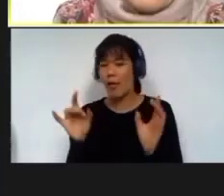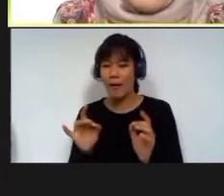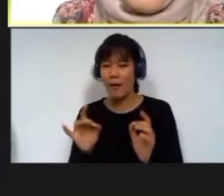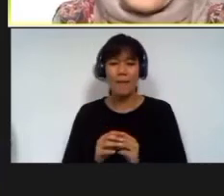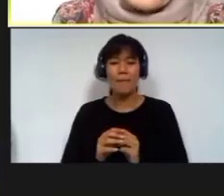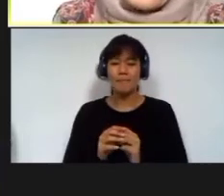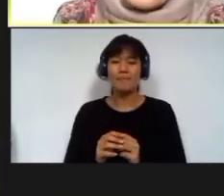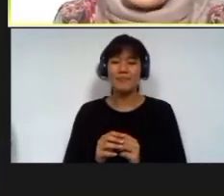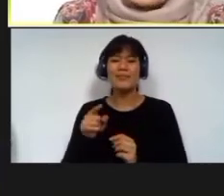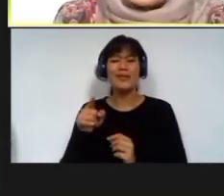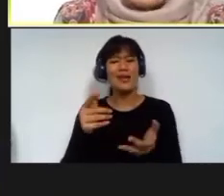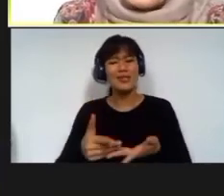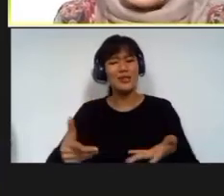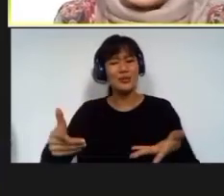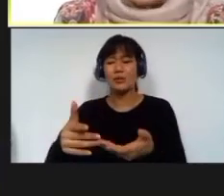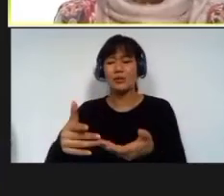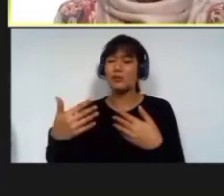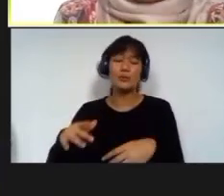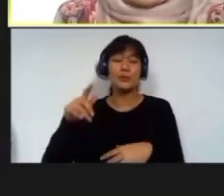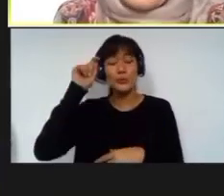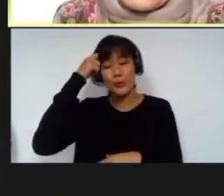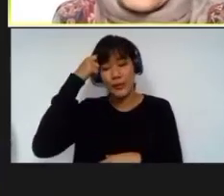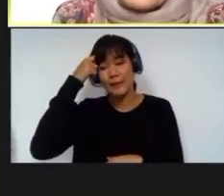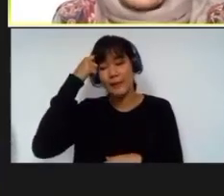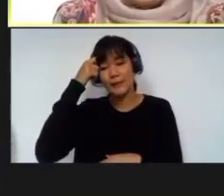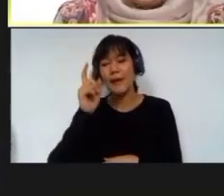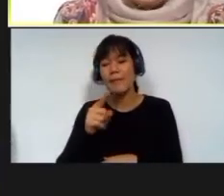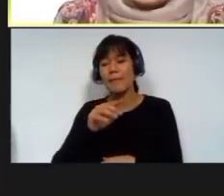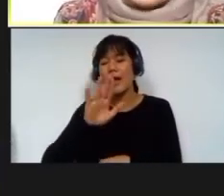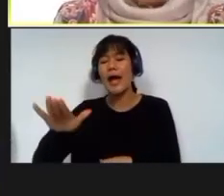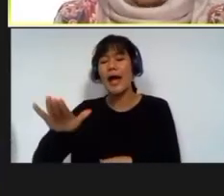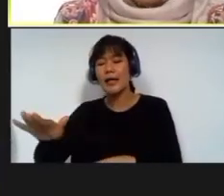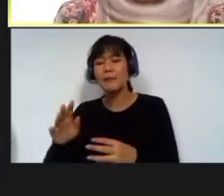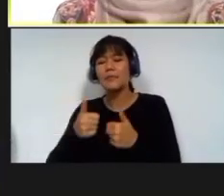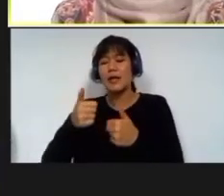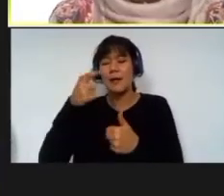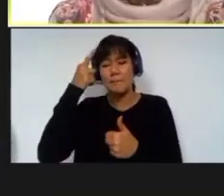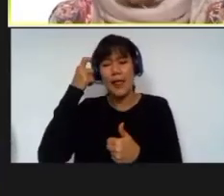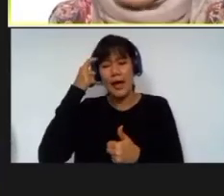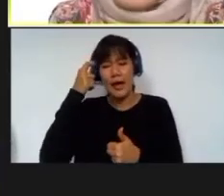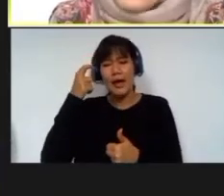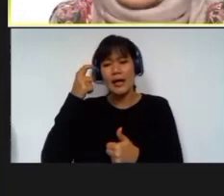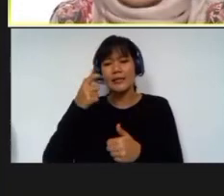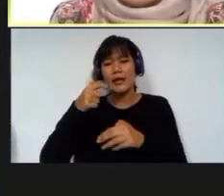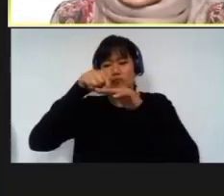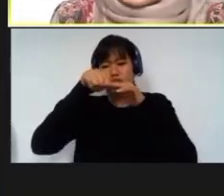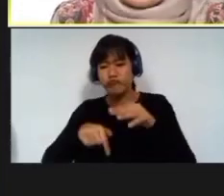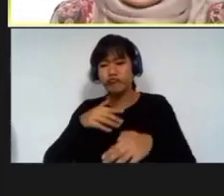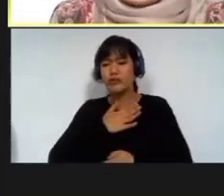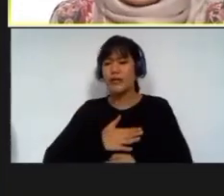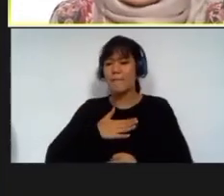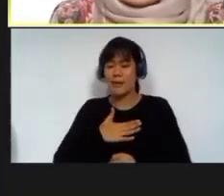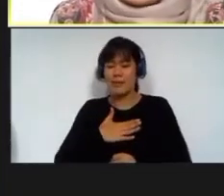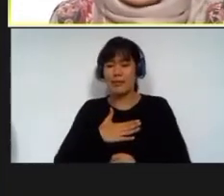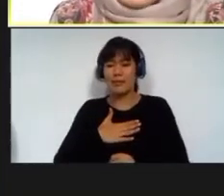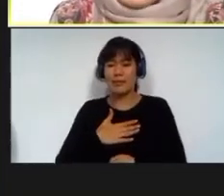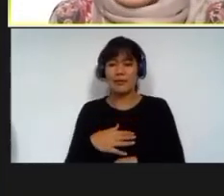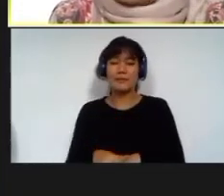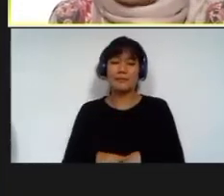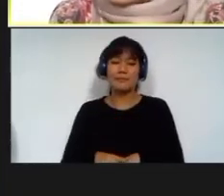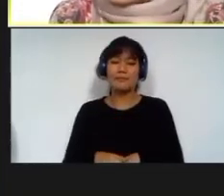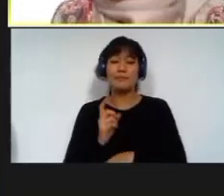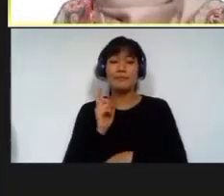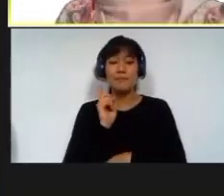ini mempersulit situasi siswa untuk bisa belajar secara lebih nyaman gitu. Seperti itu.